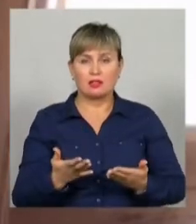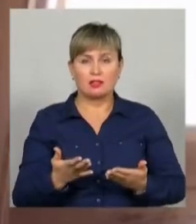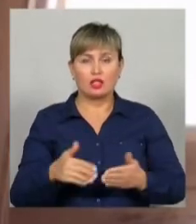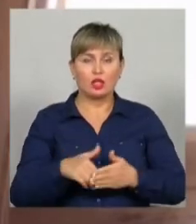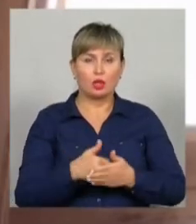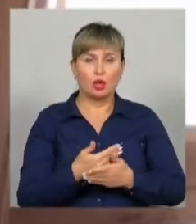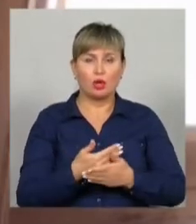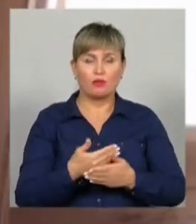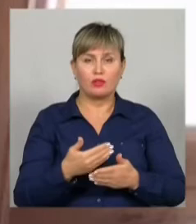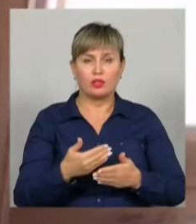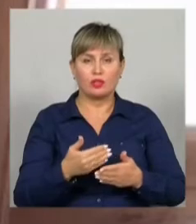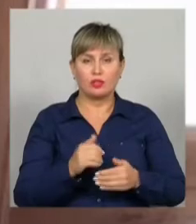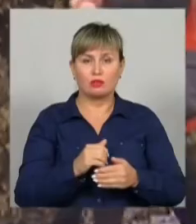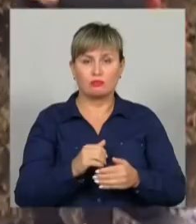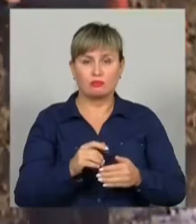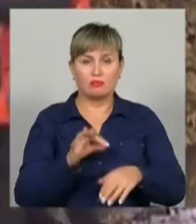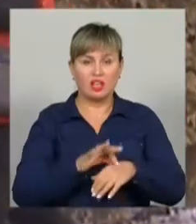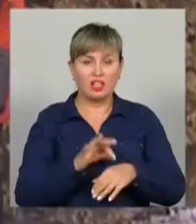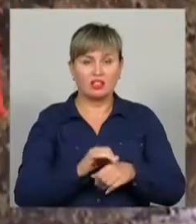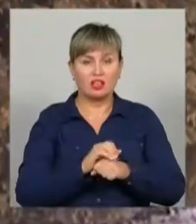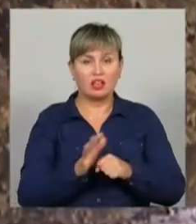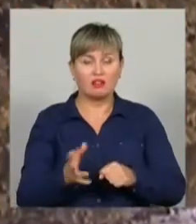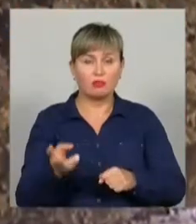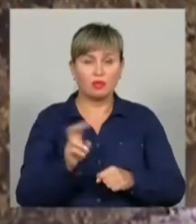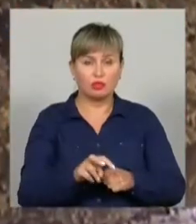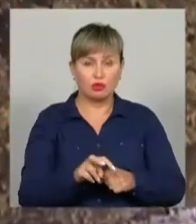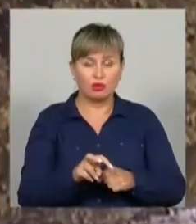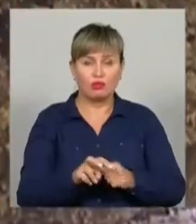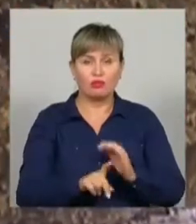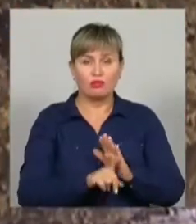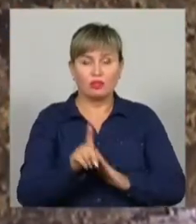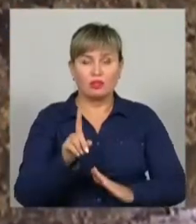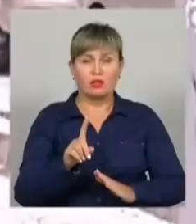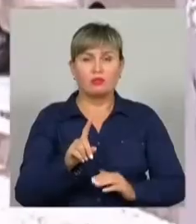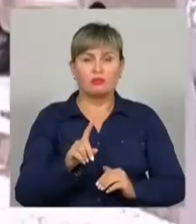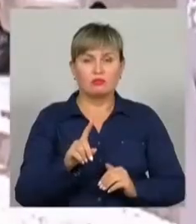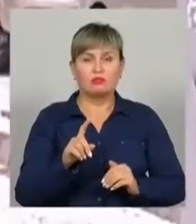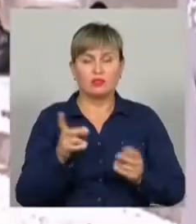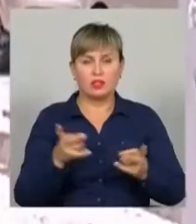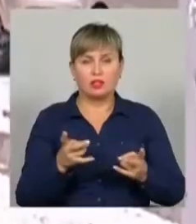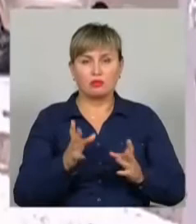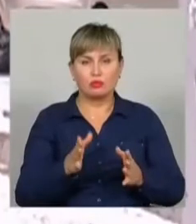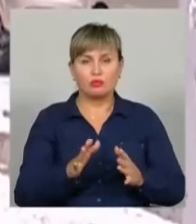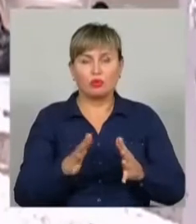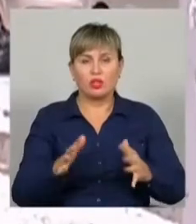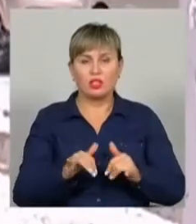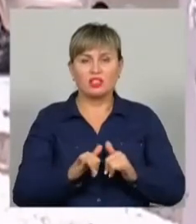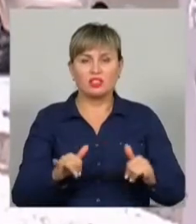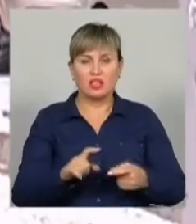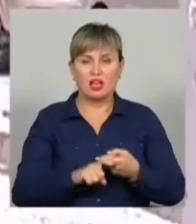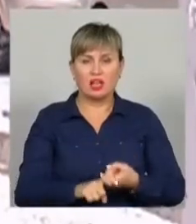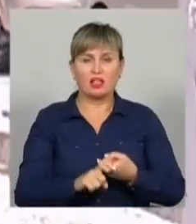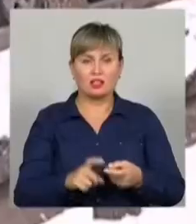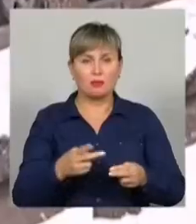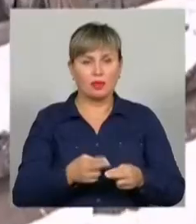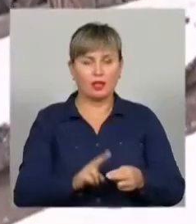штамм коронавируса пришел все же в Казахстан, чего я не исключаю, то следует ожидать, что он будет более заразным, и поэтому все эти меры, они